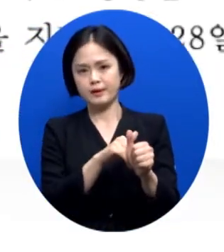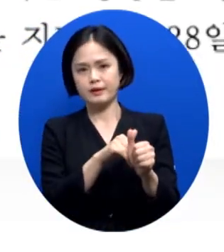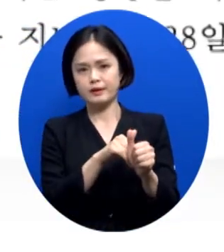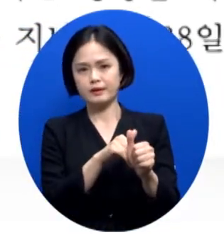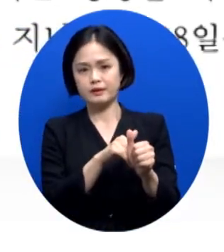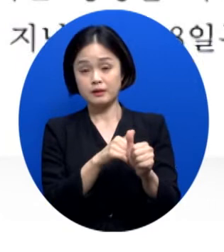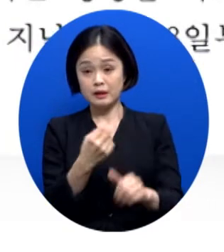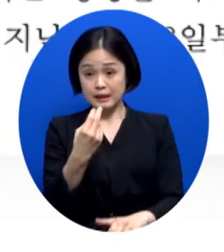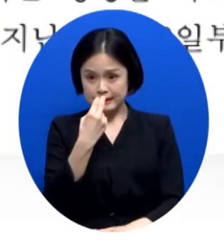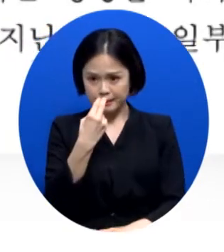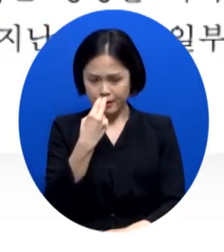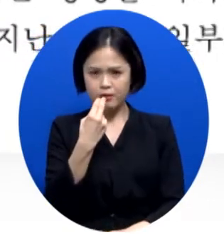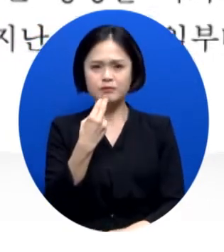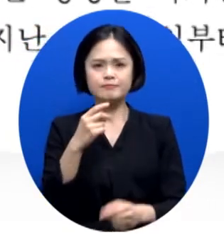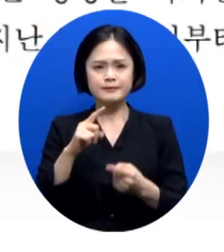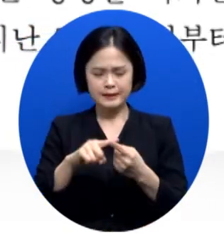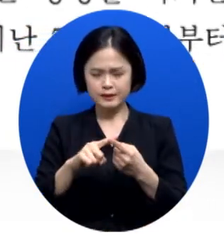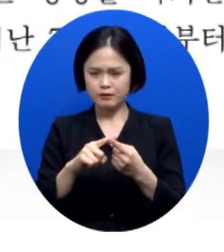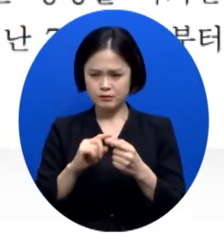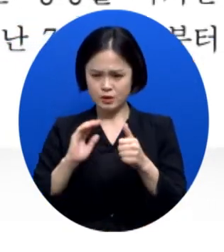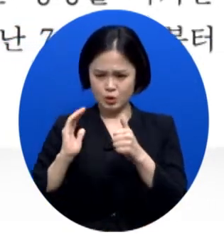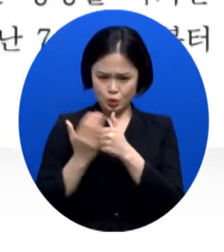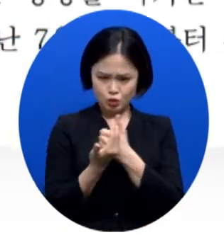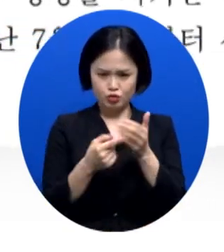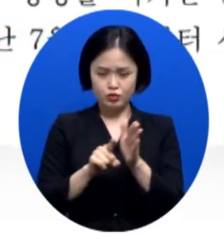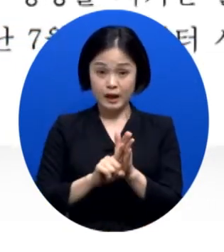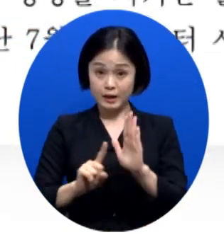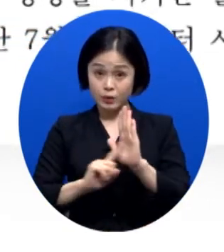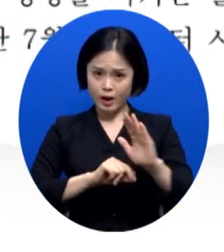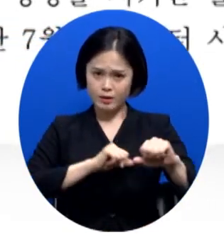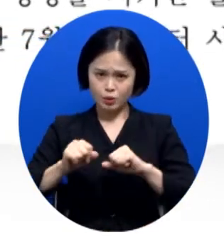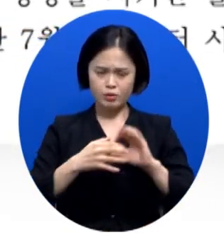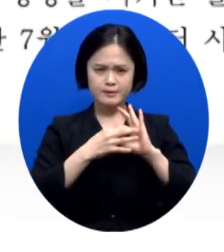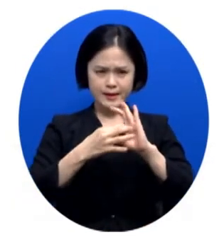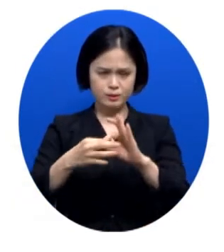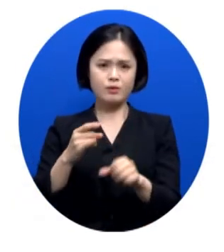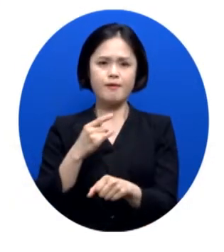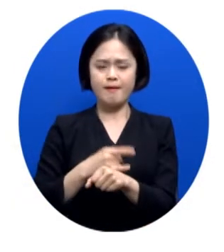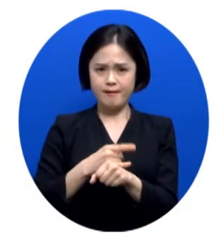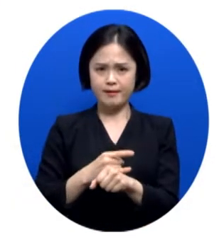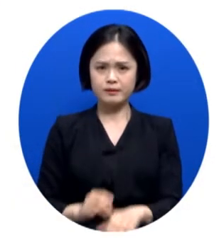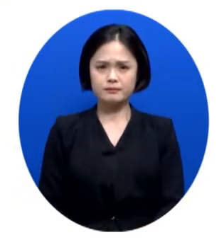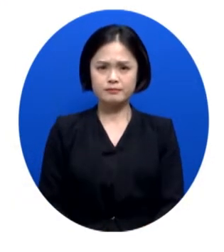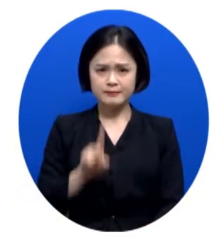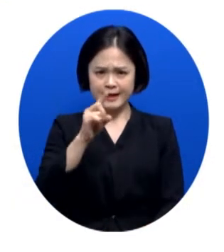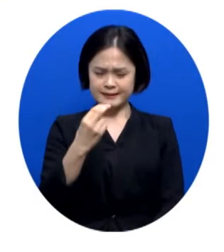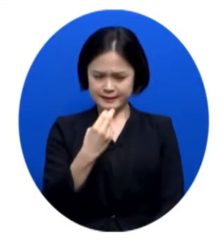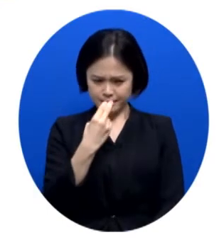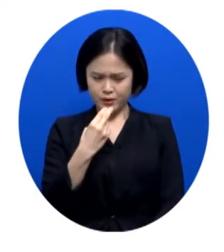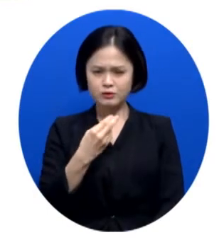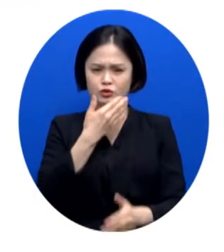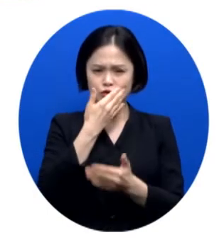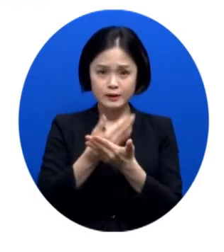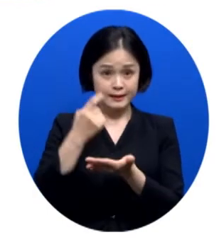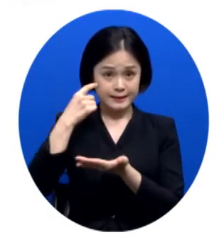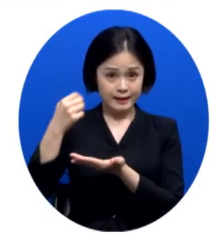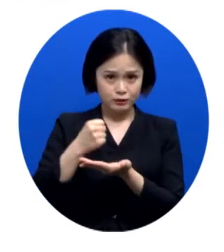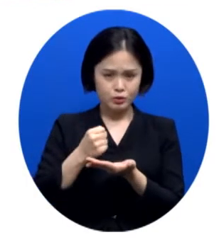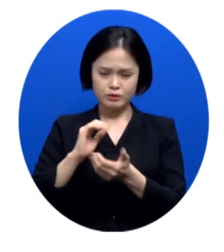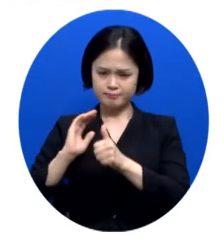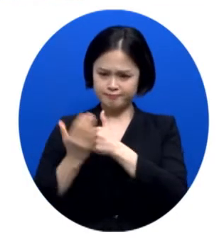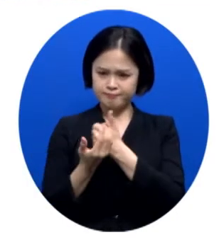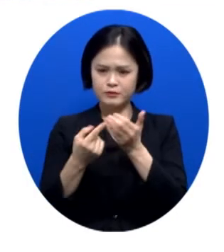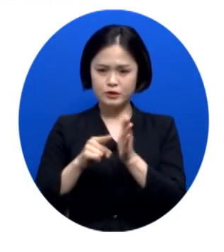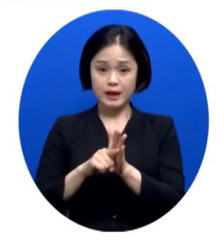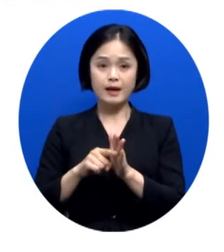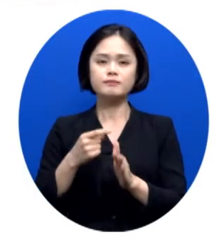생명을 존중하는 법을 만들기 위한 활동을 멈출 수 없다 며 한 생명이라도 더 살리고 지키기 위한 염원을